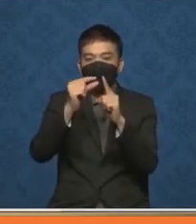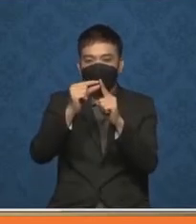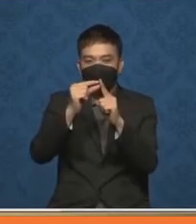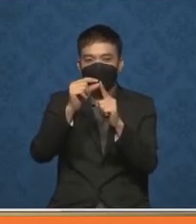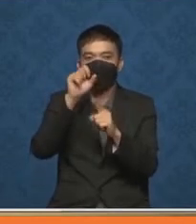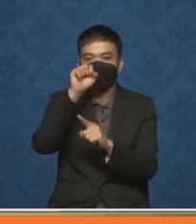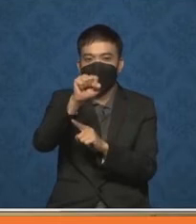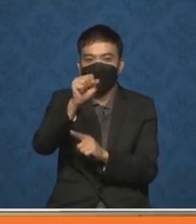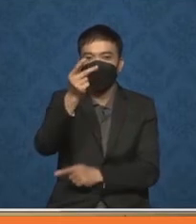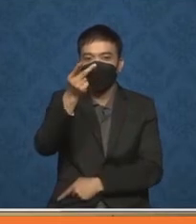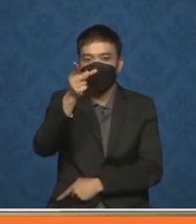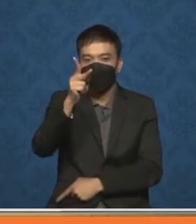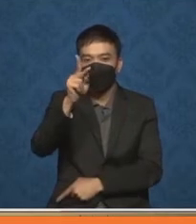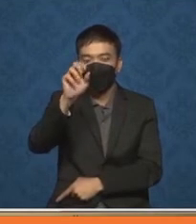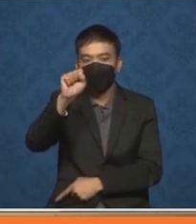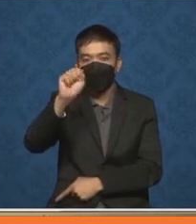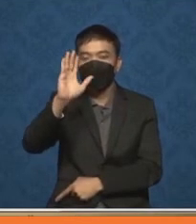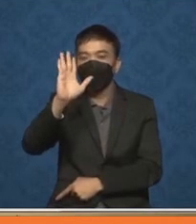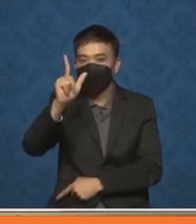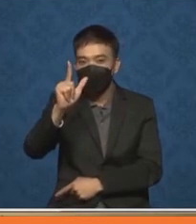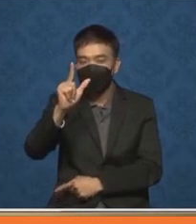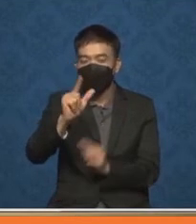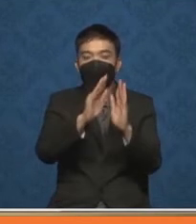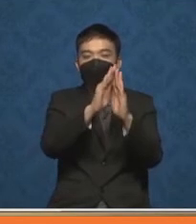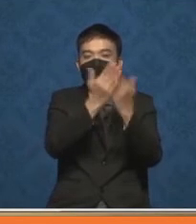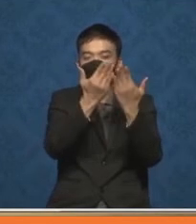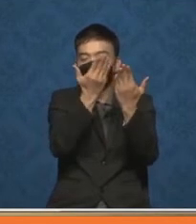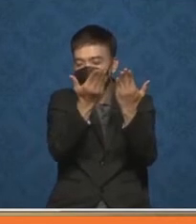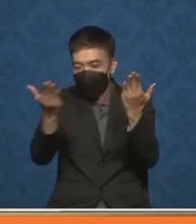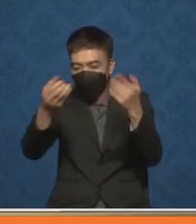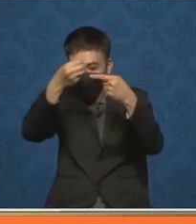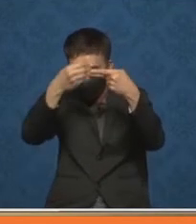คำสั่งคสช.อีกหลายฉบับ